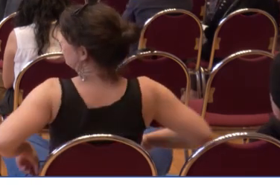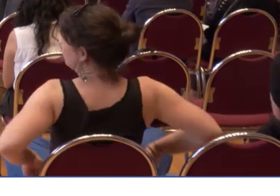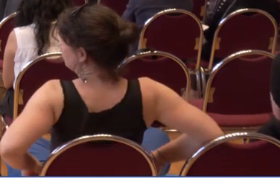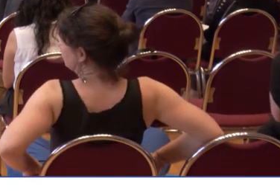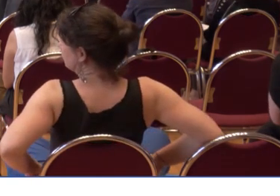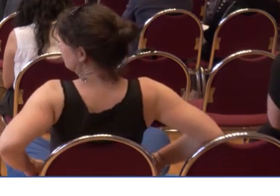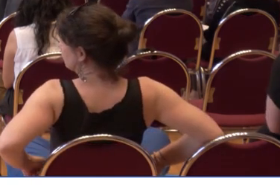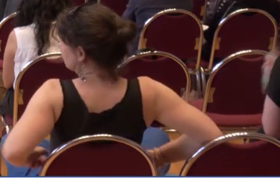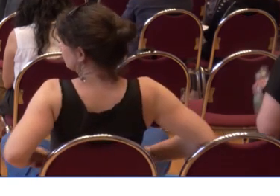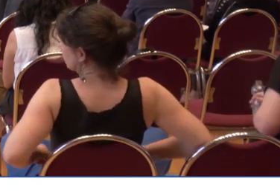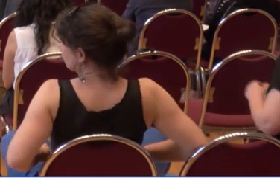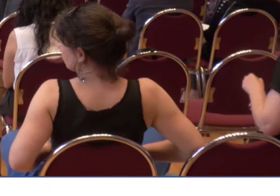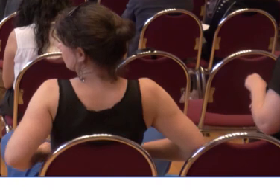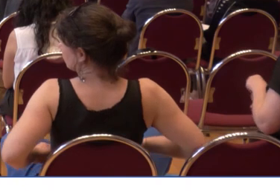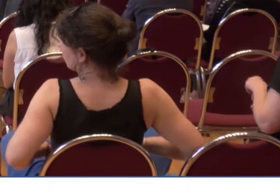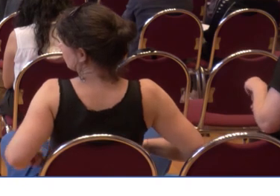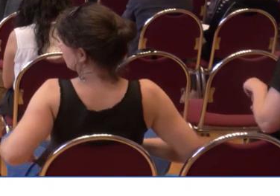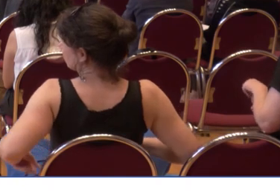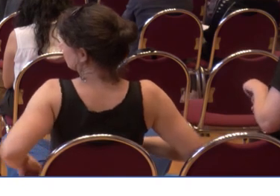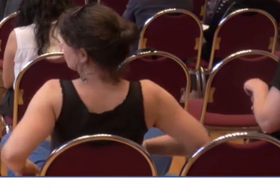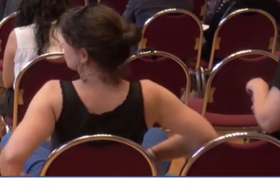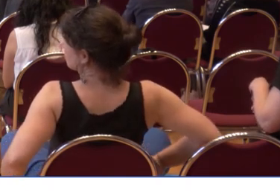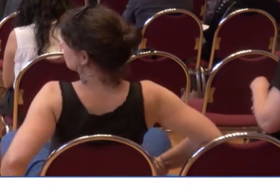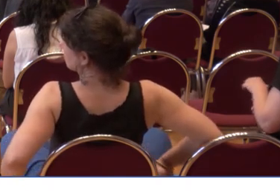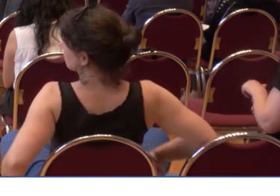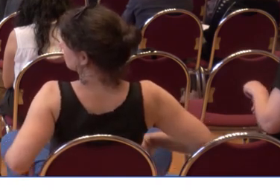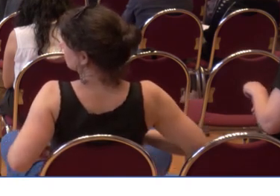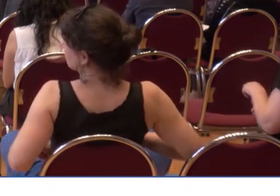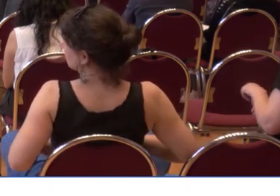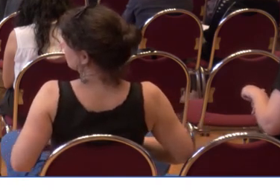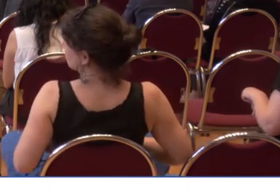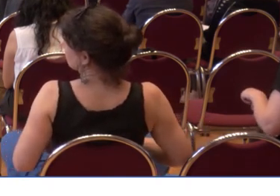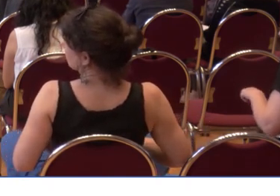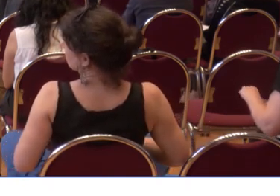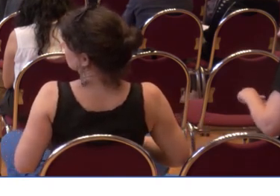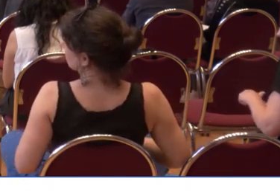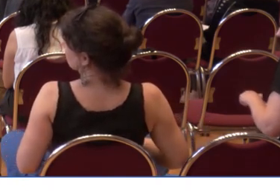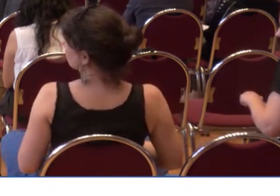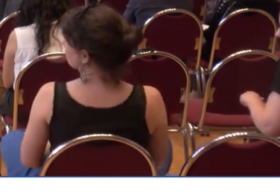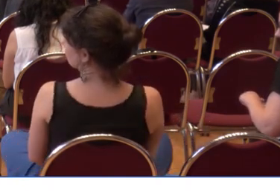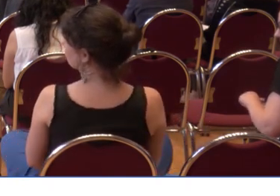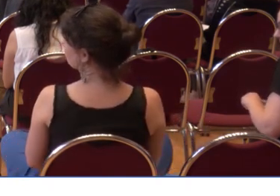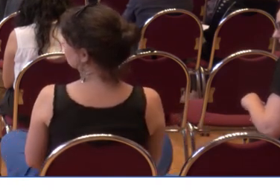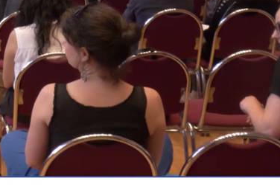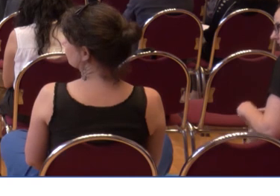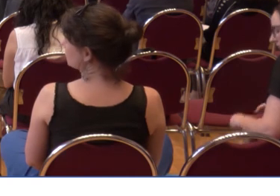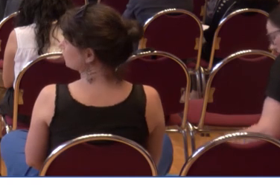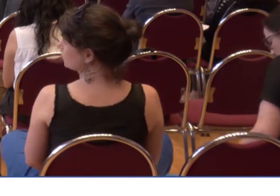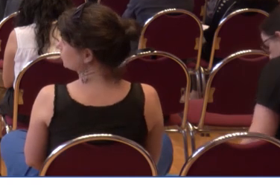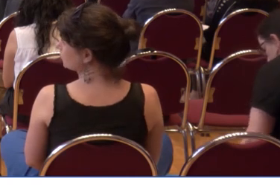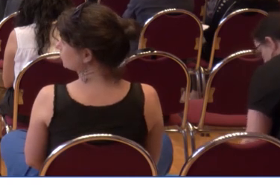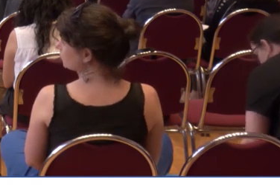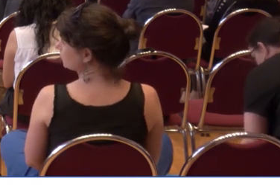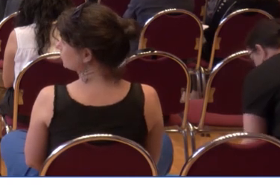also zum Beispiel Unterstützung der Ausübung der Elternrolle das richtig